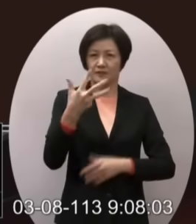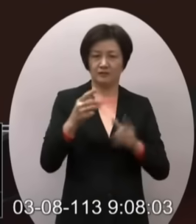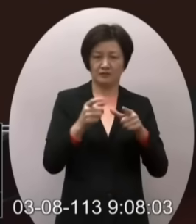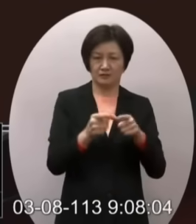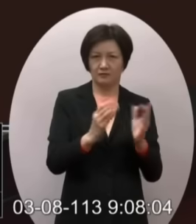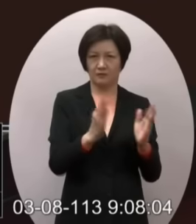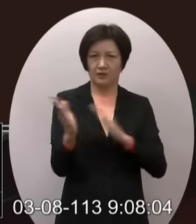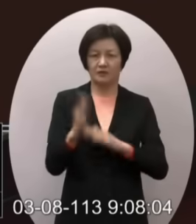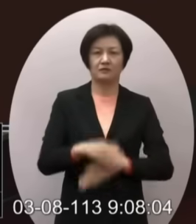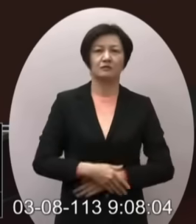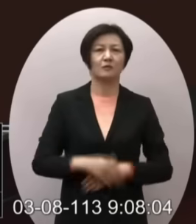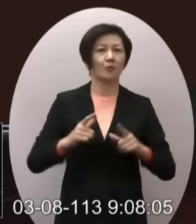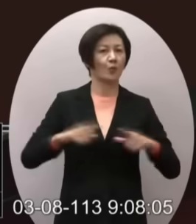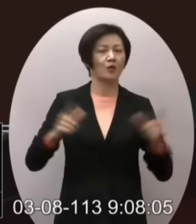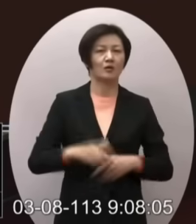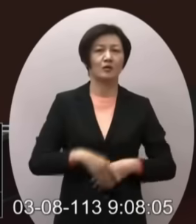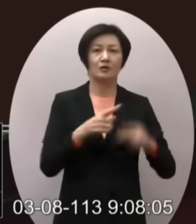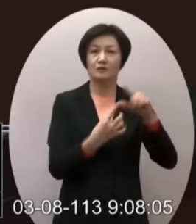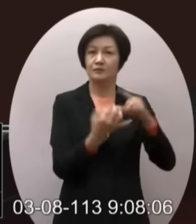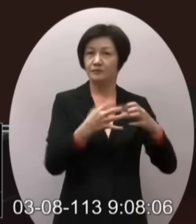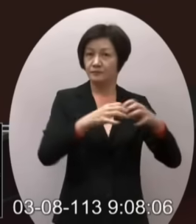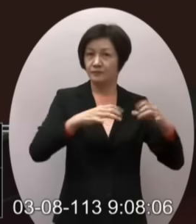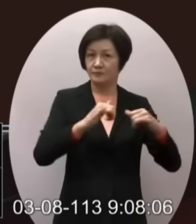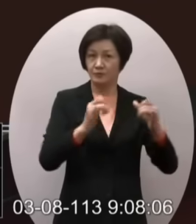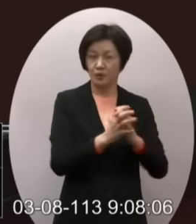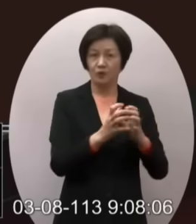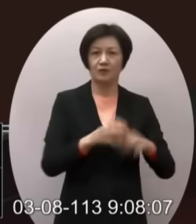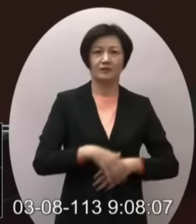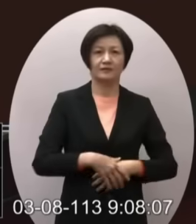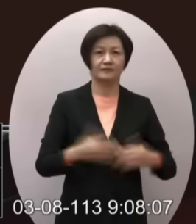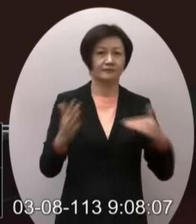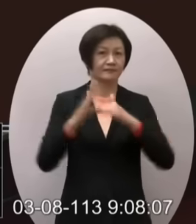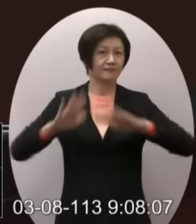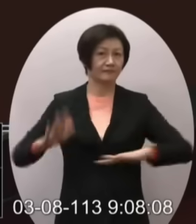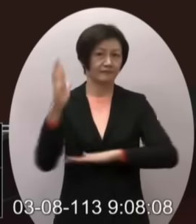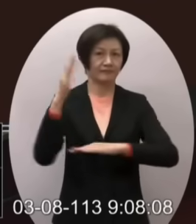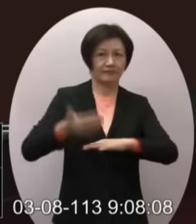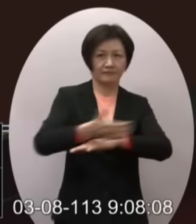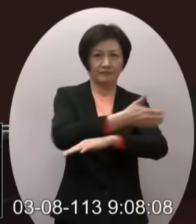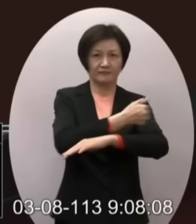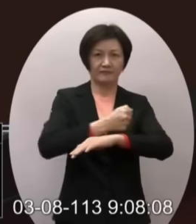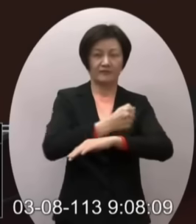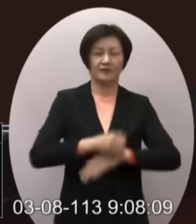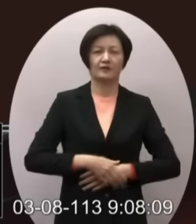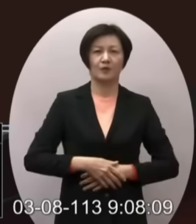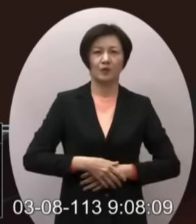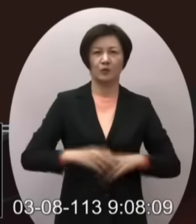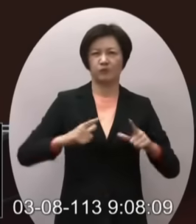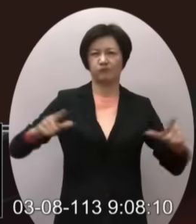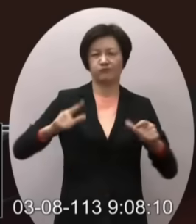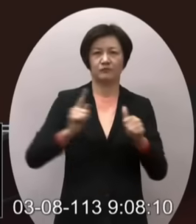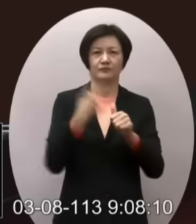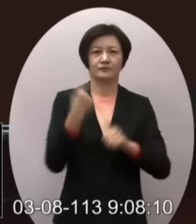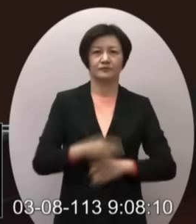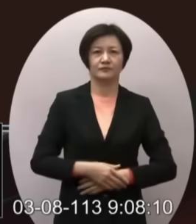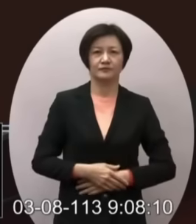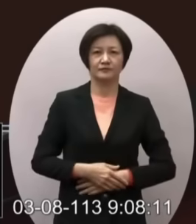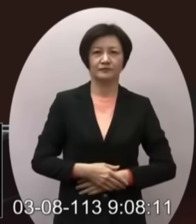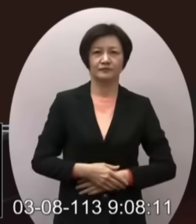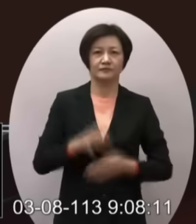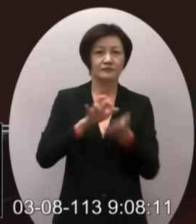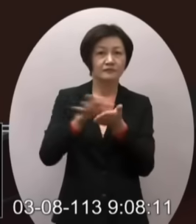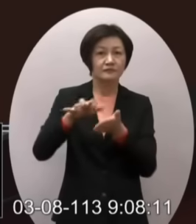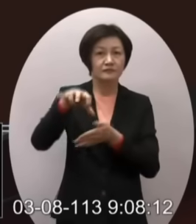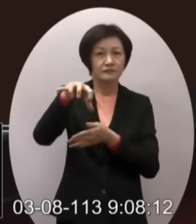3148公顷，为我们中华民国史上区段征收最大的开发案。航空